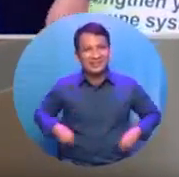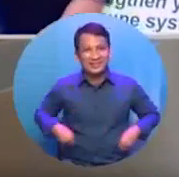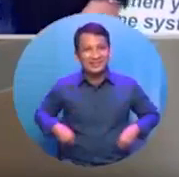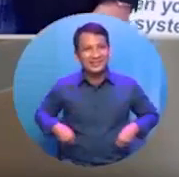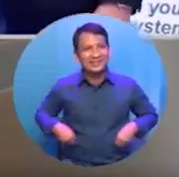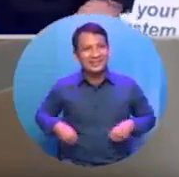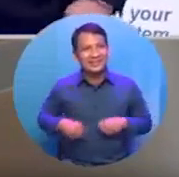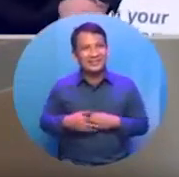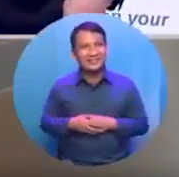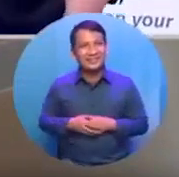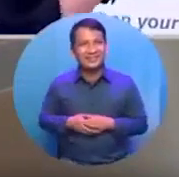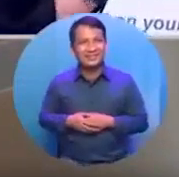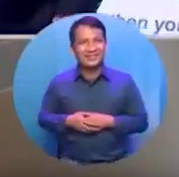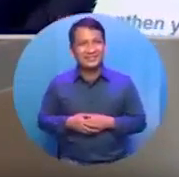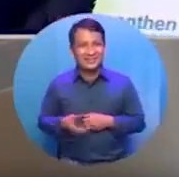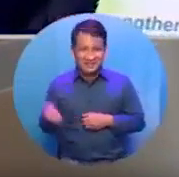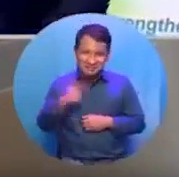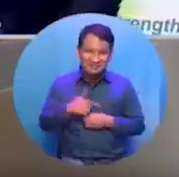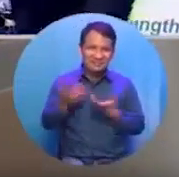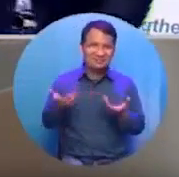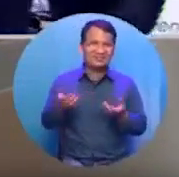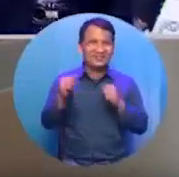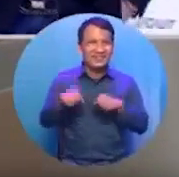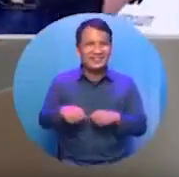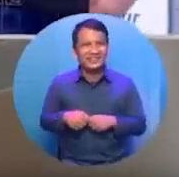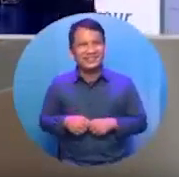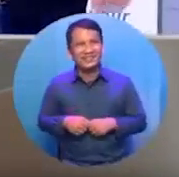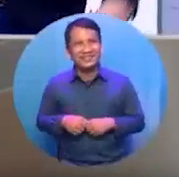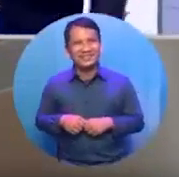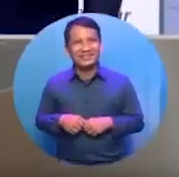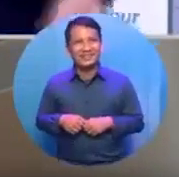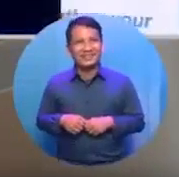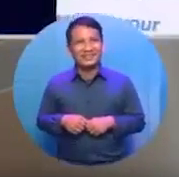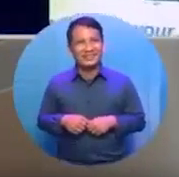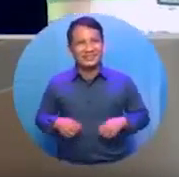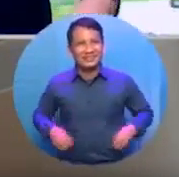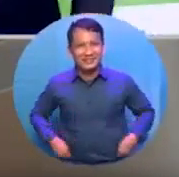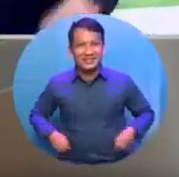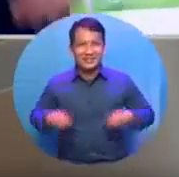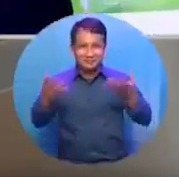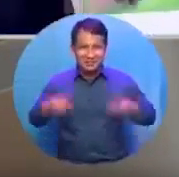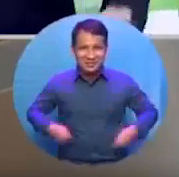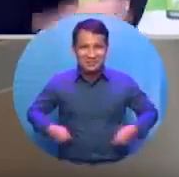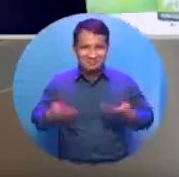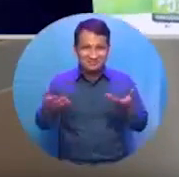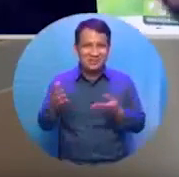Baka naman, Idol, ano man yun yung tulong dadala. Hindi, kaya na pa yung bigay natin eh.